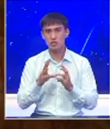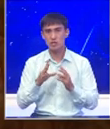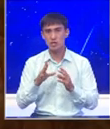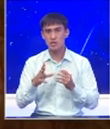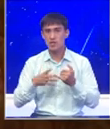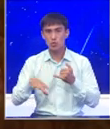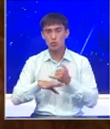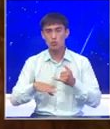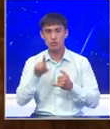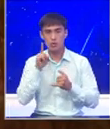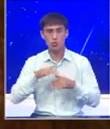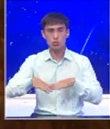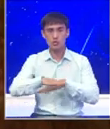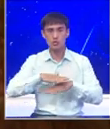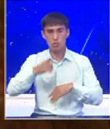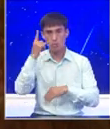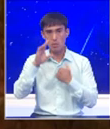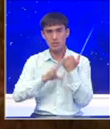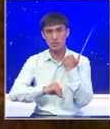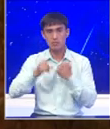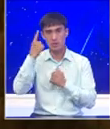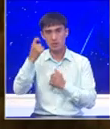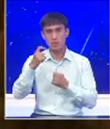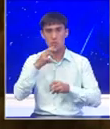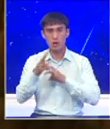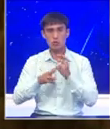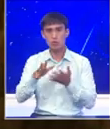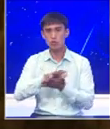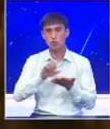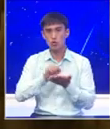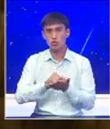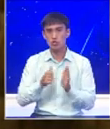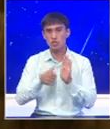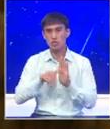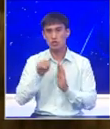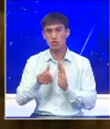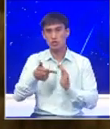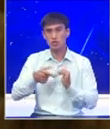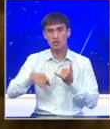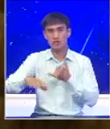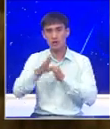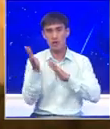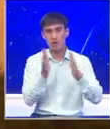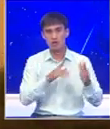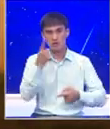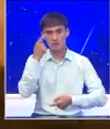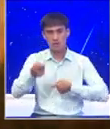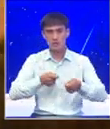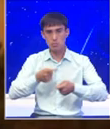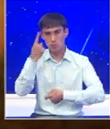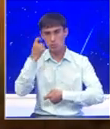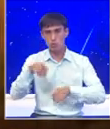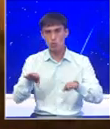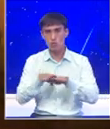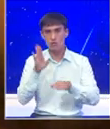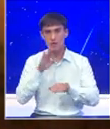тронутых зеленых участках. По последним данным, огнем уничтожено более 6 тысяч гектаров леса. Власти предупреждают, что и уровень